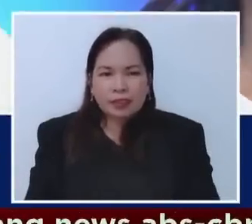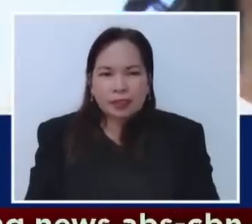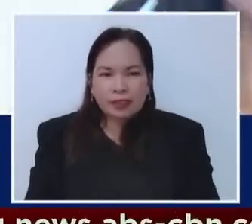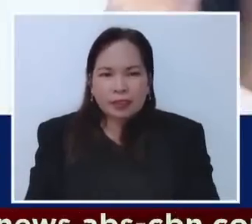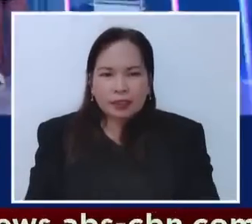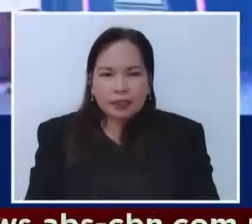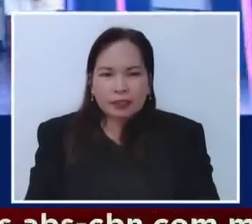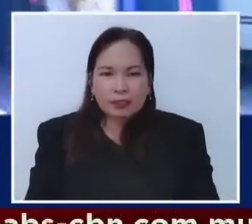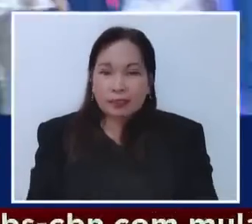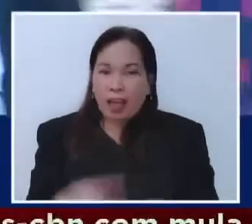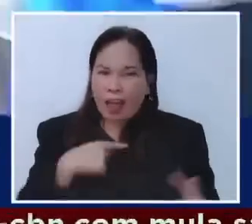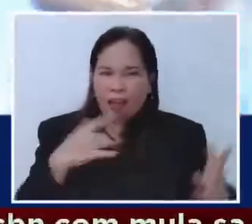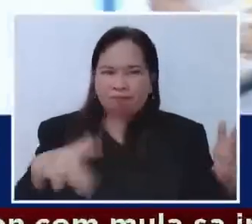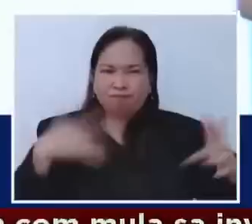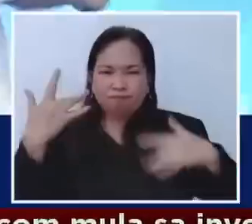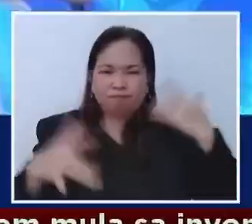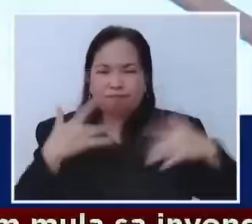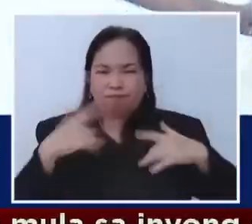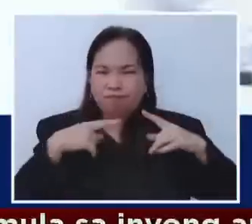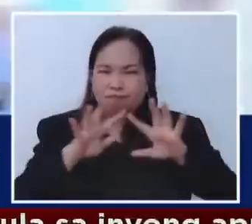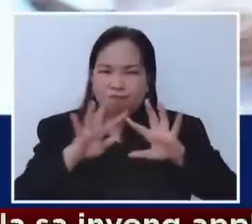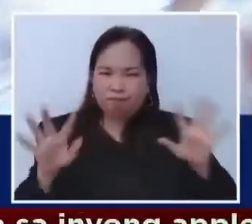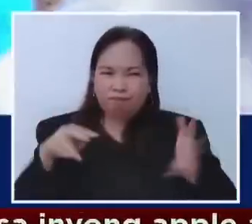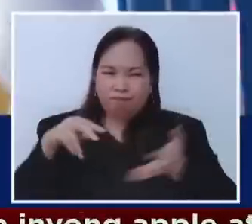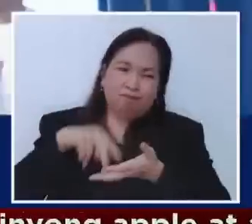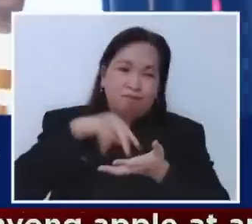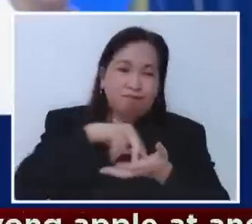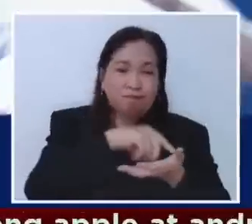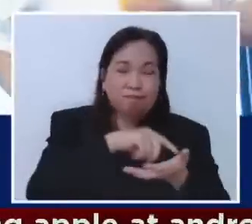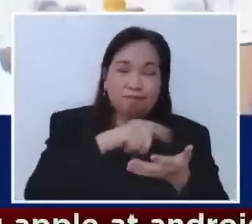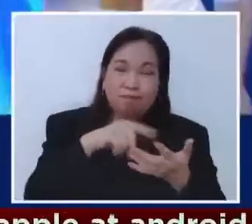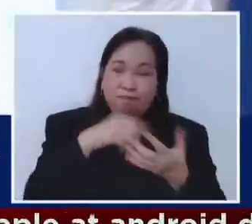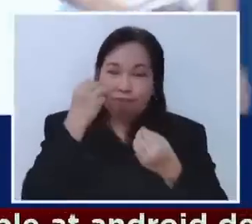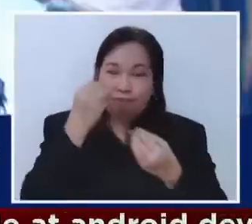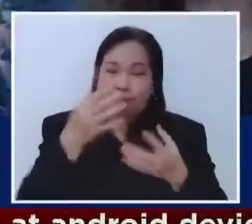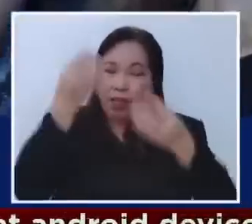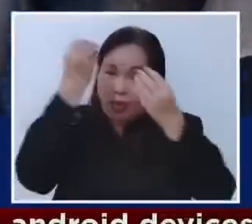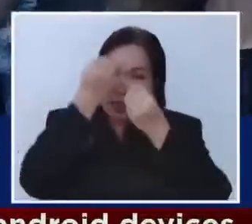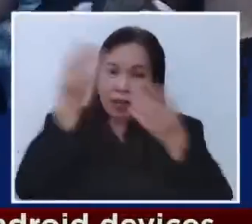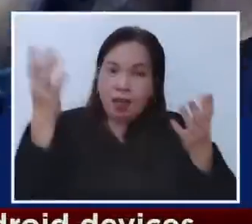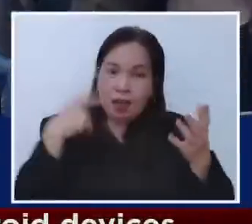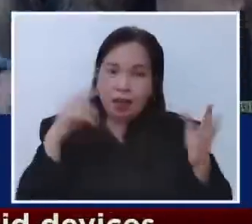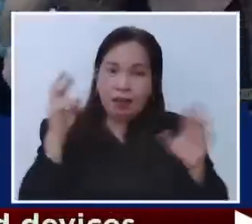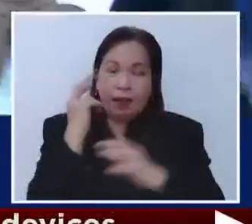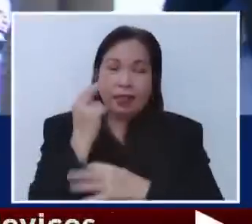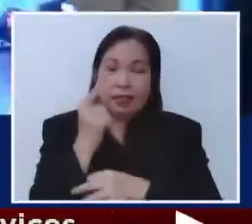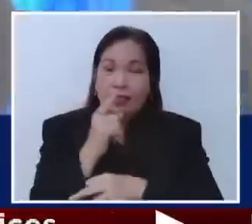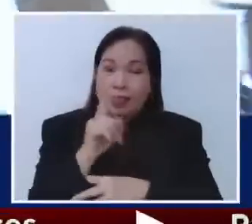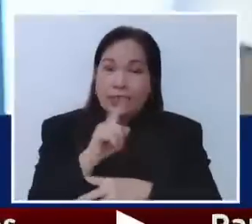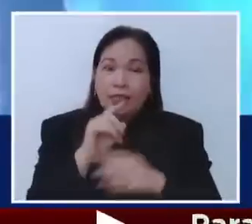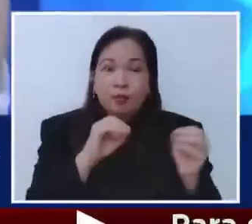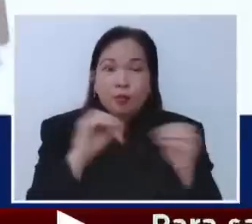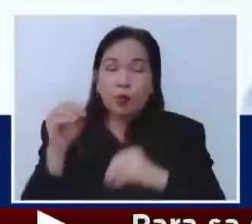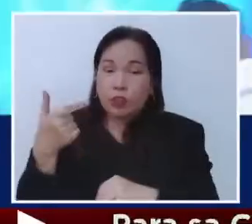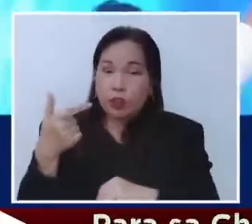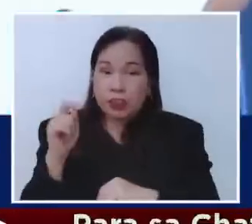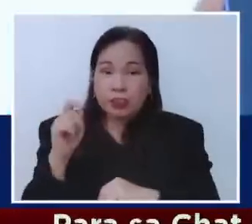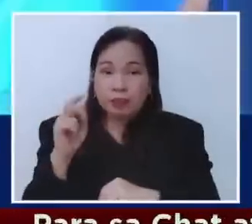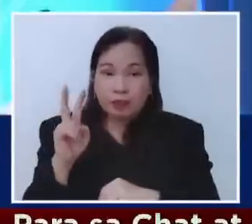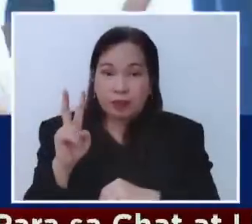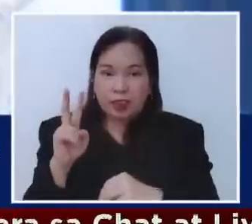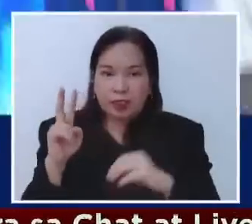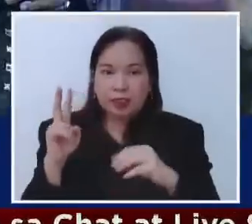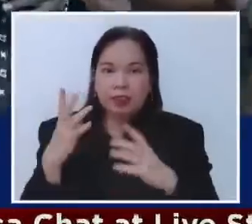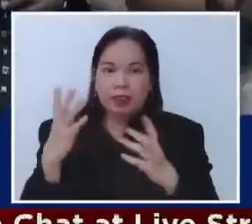Puno ng saya at pasisalamat ang It's Showtime matapos ang anunsyo ng pag-ere ng Noontime Show sa GTV channel ng Kapuso